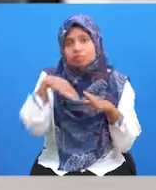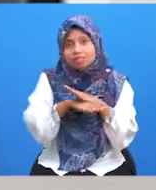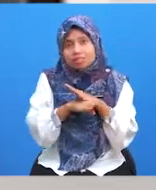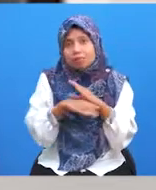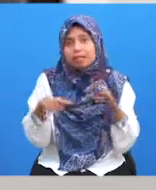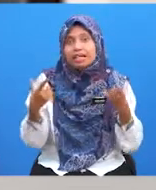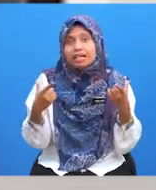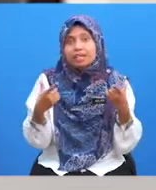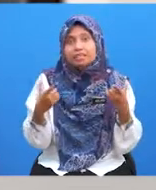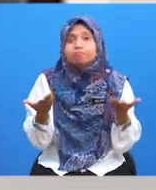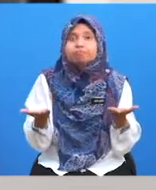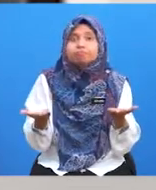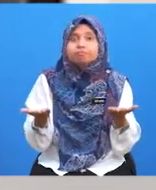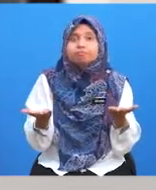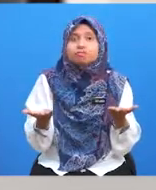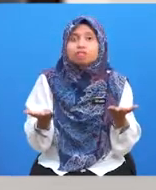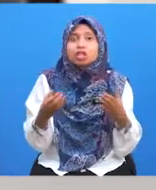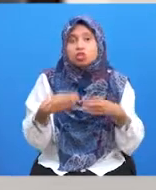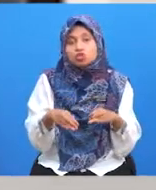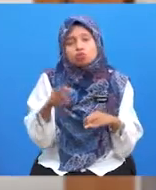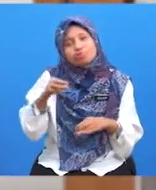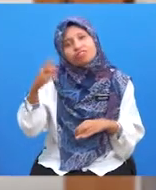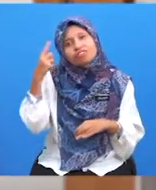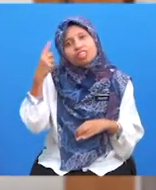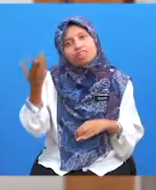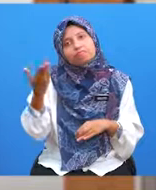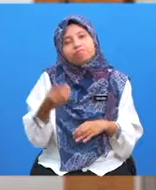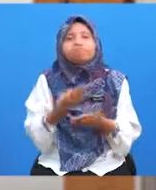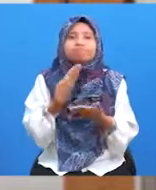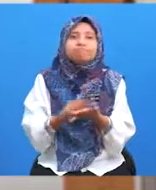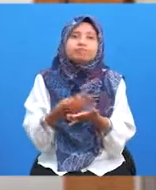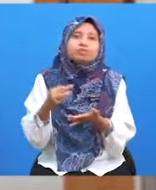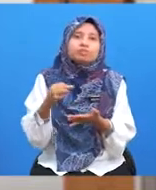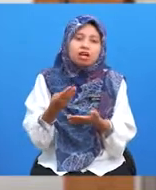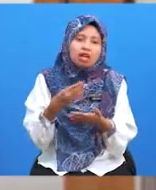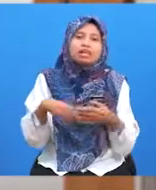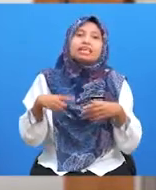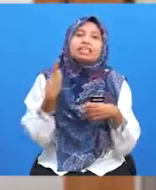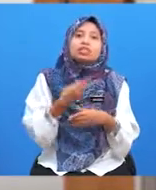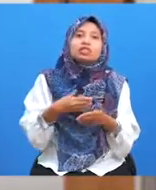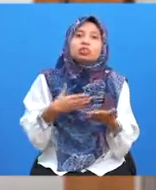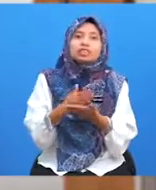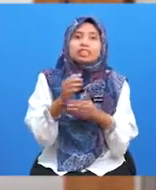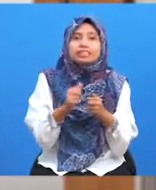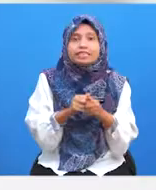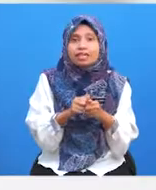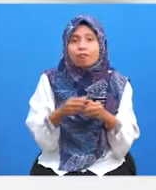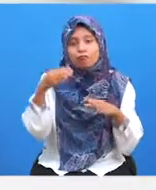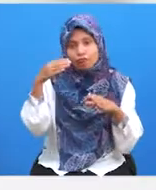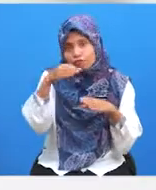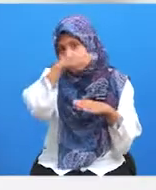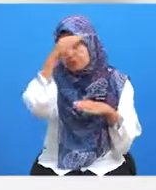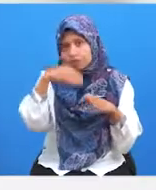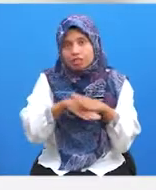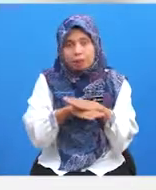cecak tren meningkat Hai cuma modifikasi Baiklah murid-murid Mari kita teruskan dengan faktor dalaman